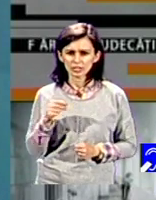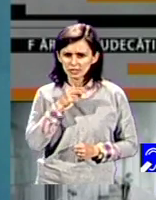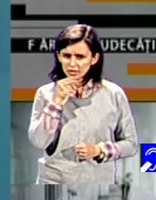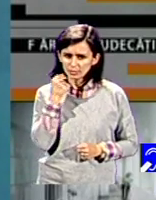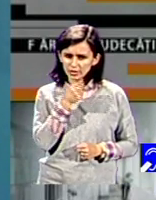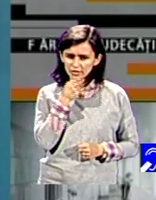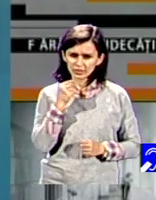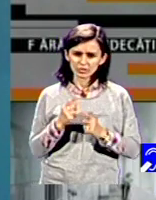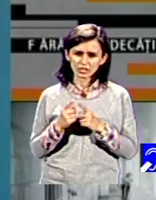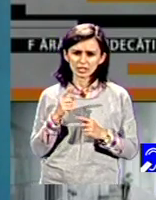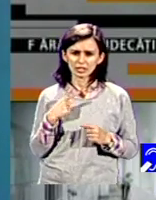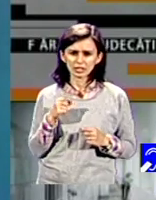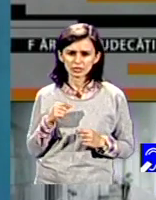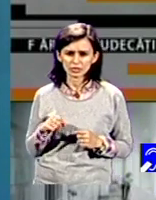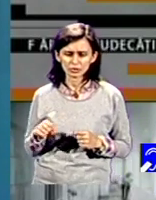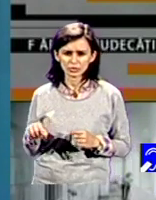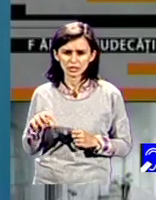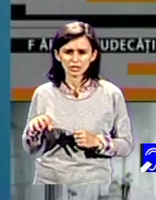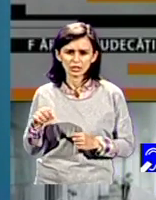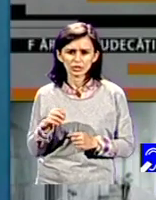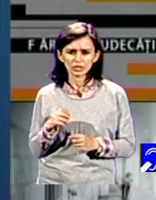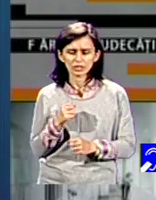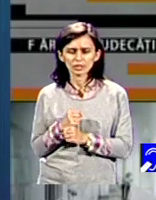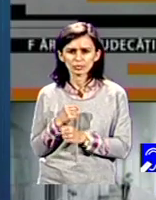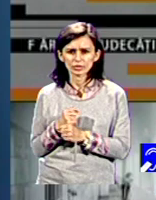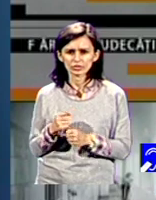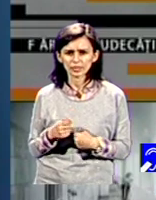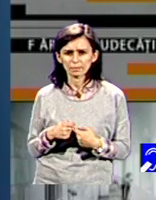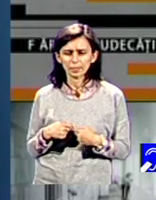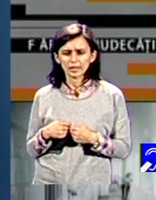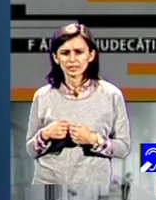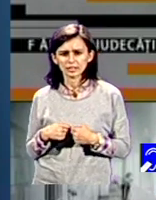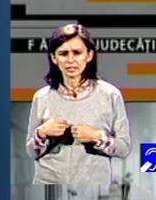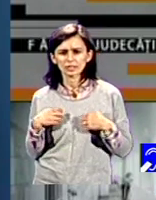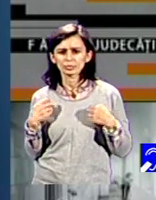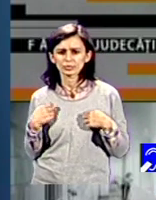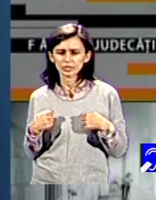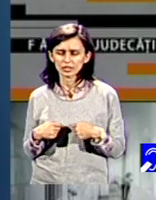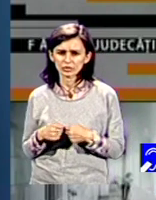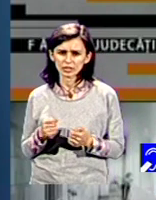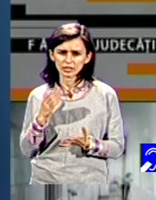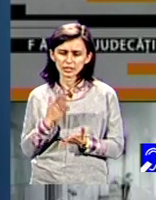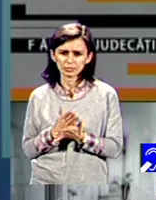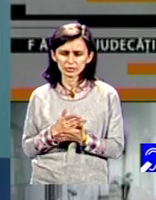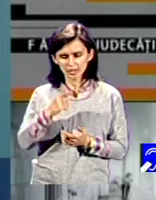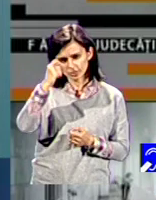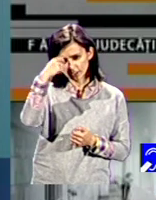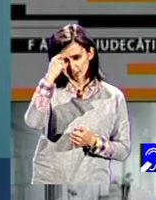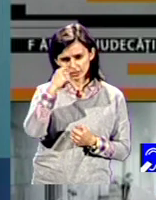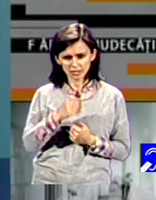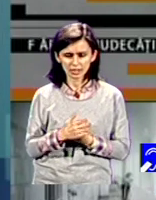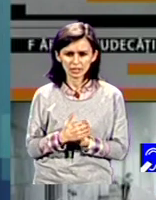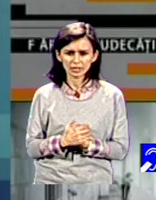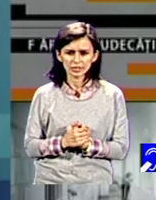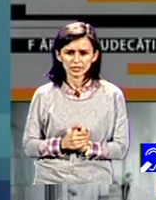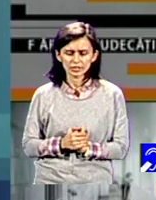momentul în care tu ești un loc de muncă devii contribuabil să te bucuri de toate drepturile cetățenești de participare până la urmă în societate nu așa cum și spune